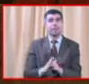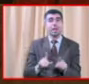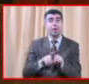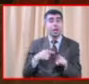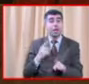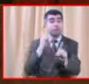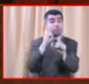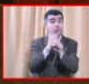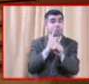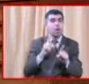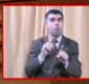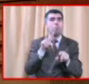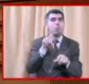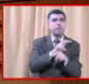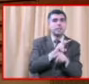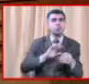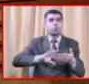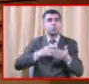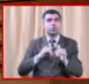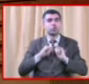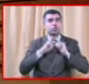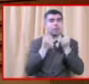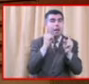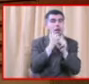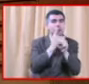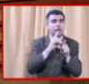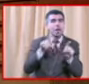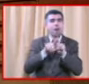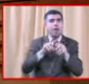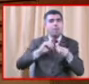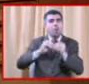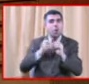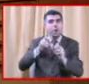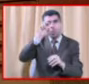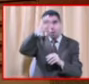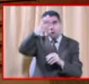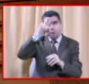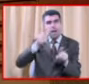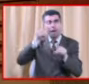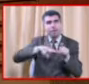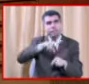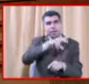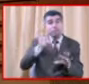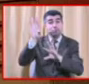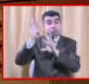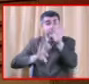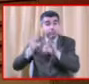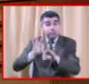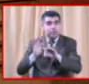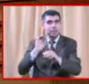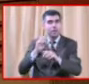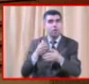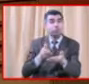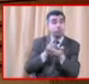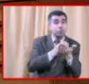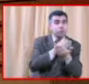عطاني التقرير الاول وغناخذ التدابير اللازمه لان مشكل تخريبها ماشي مشكل الموارد البشريه. صفتنا الموارد البشريه اللازمه وقلت